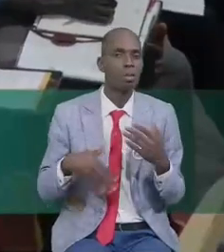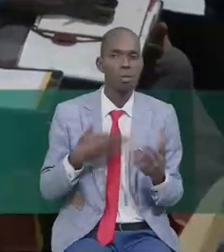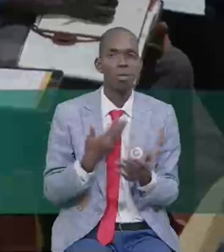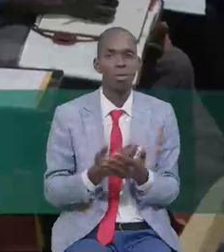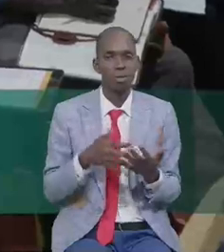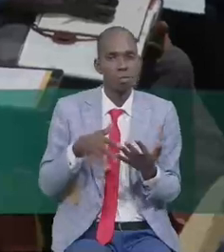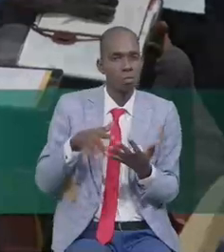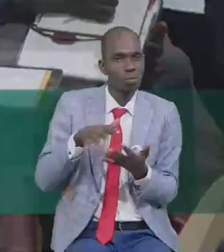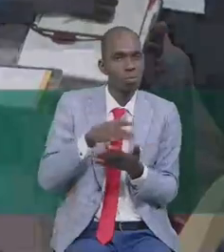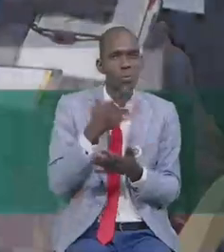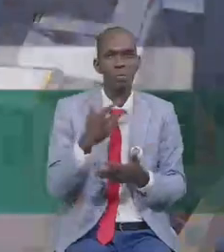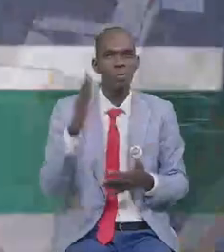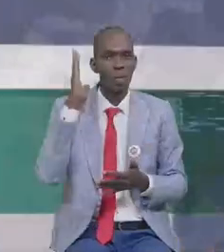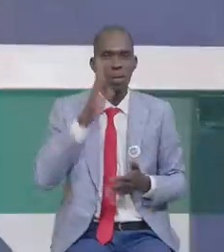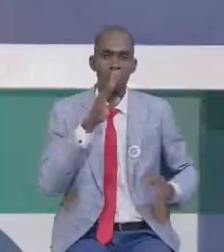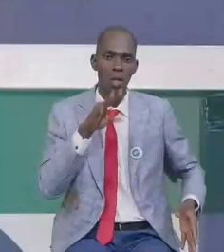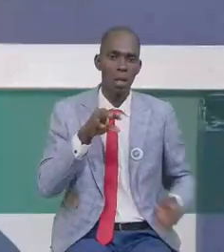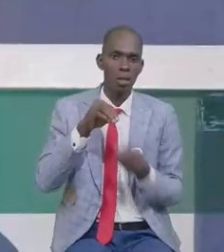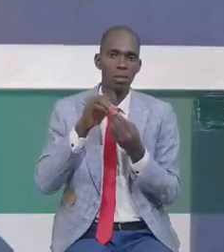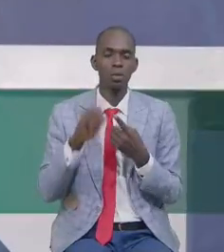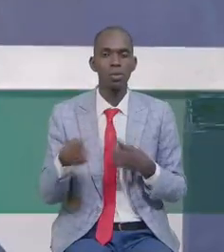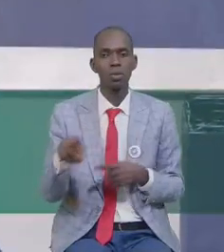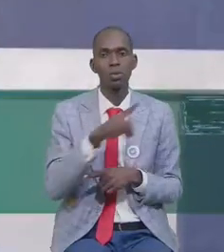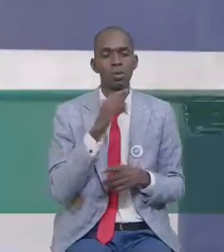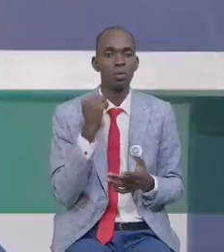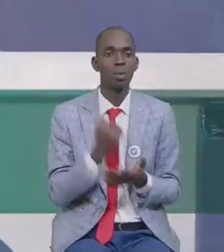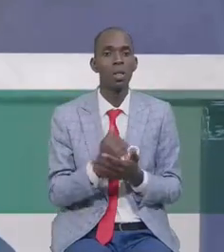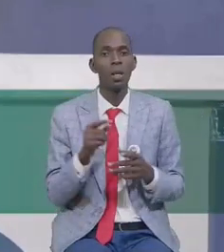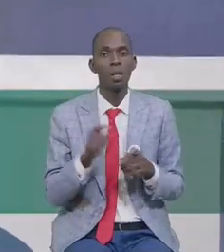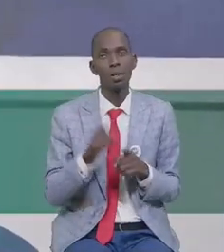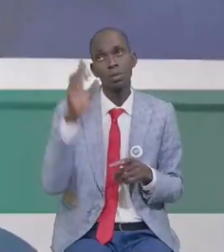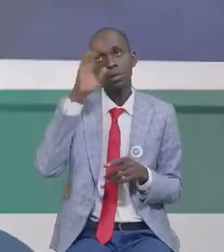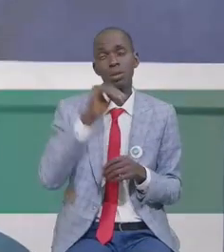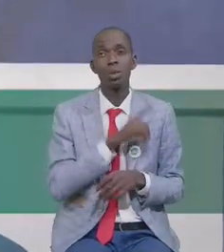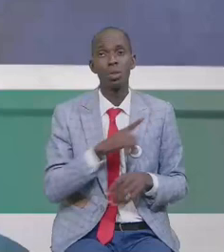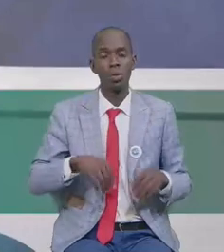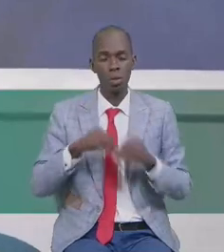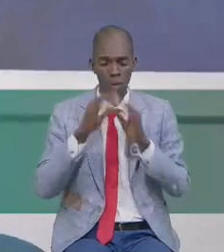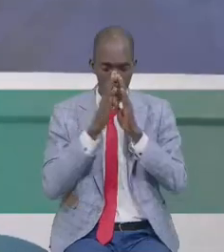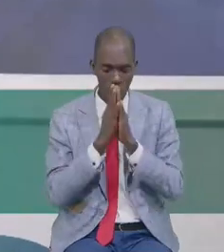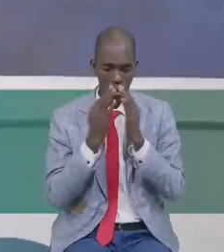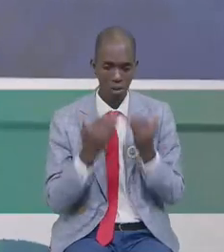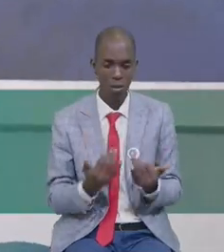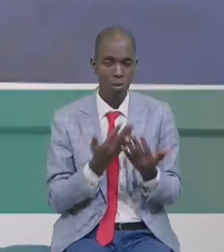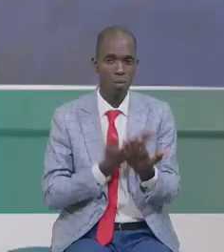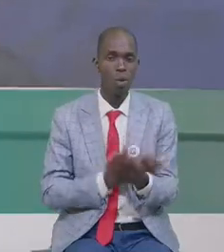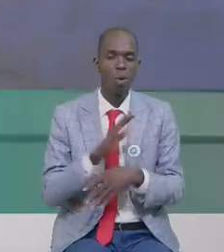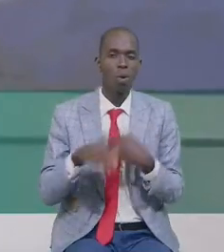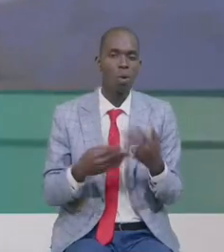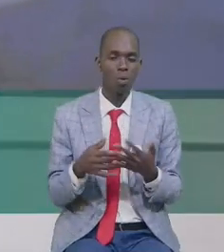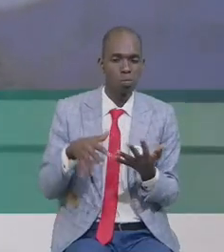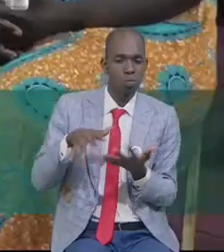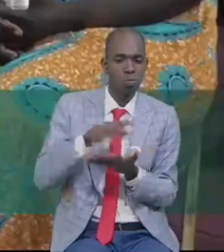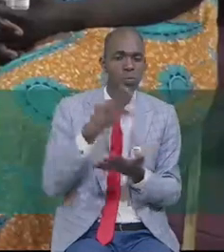Cherchez premièrement le royaume et la justice de Dieu et toutes ces choses vous seront données par-dessus. Quand vous cherchez Dieu dans la prière ce matin, toutes ces choses vous seront